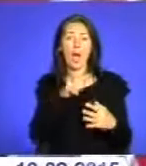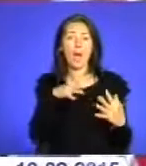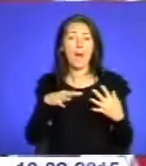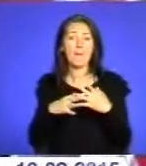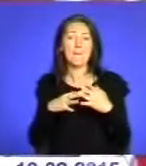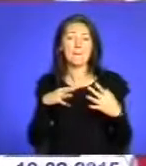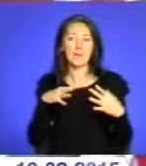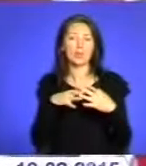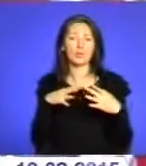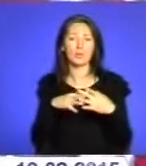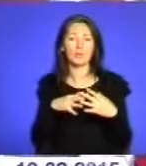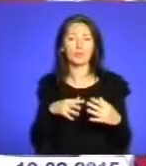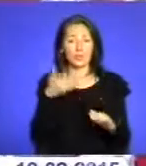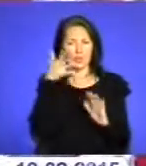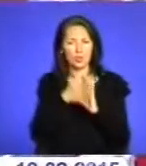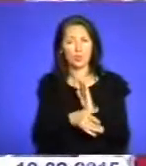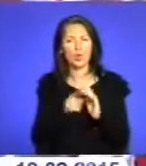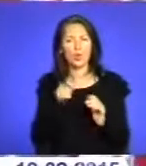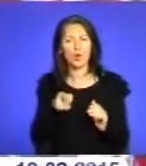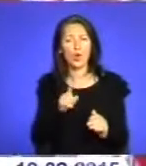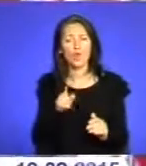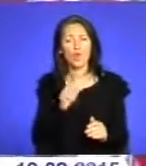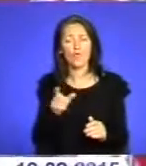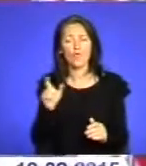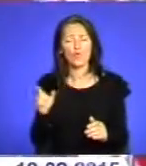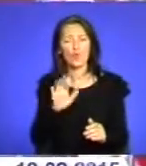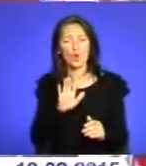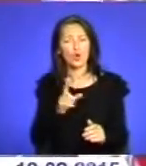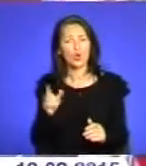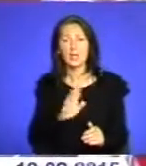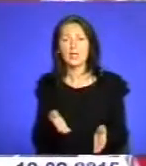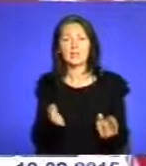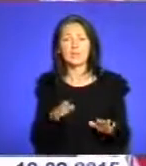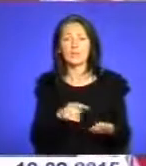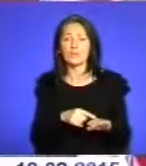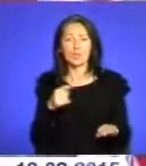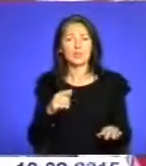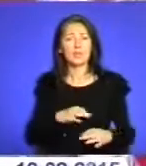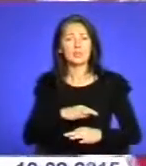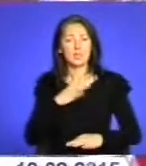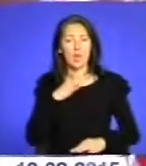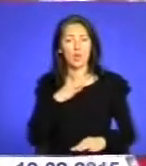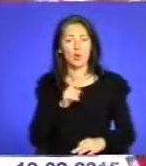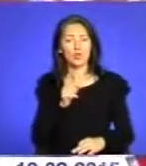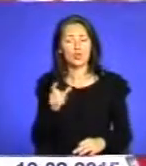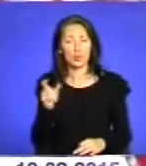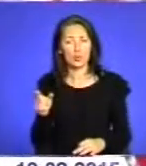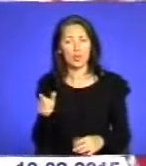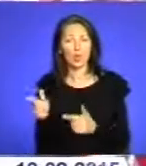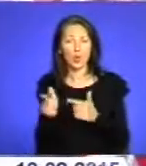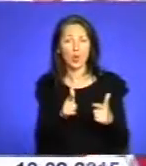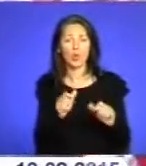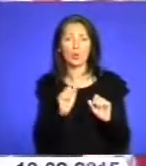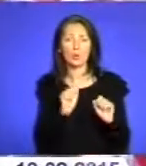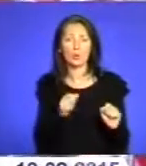Розуміння того, що в людей не залишилось відчуття страху, що люди все-таки готові